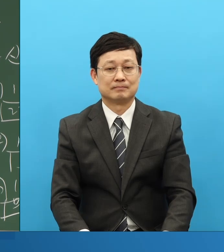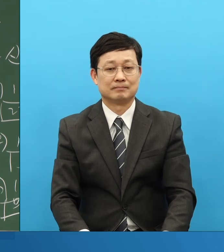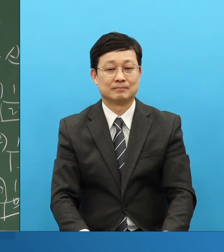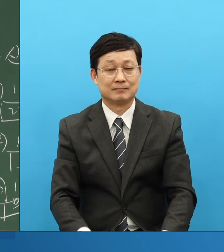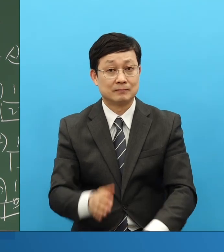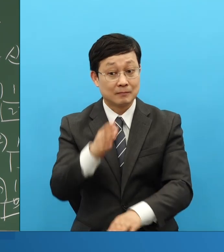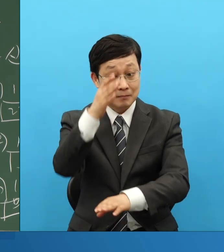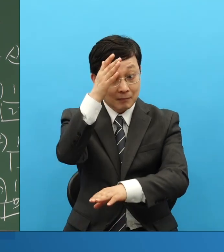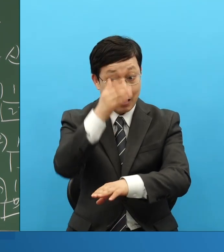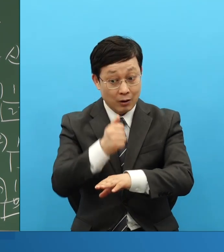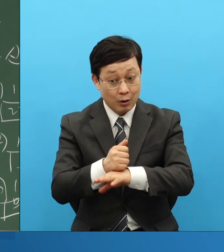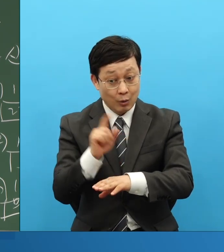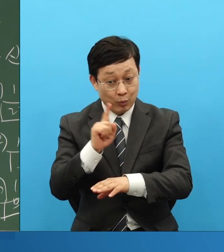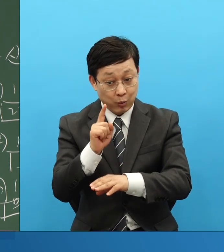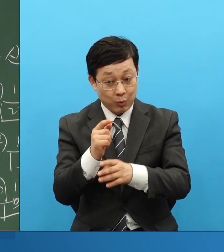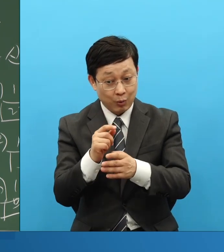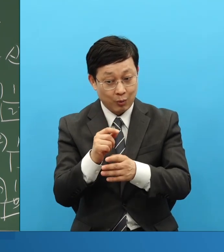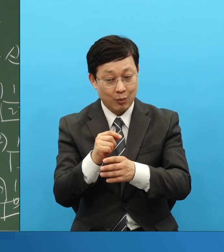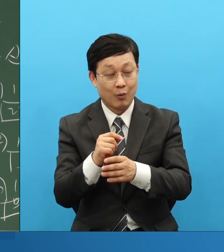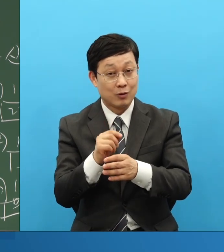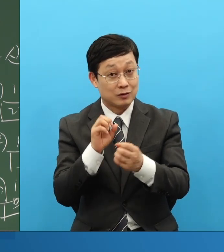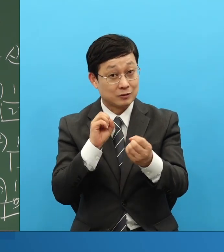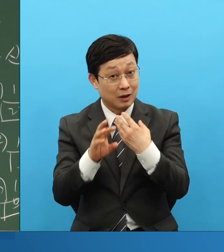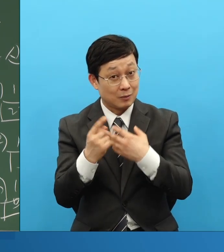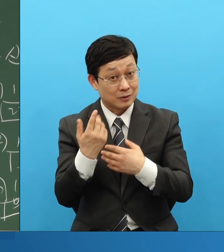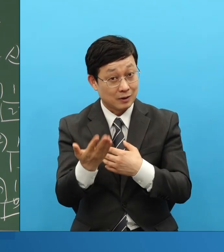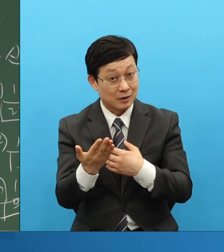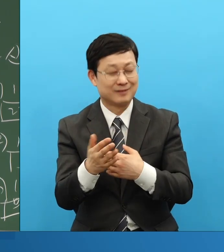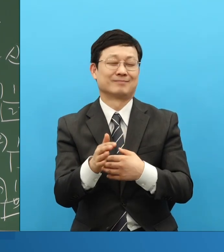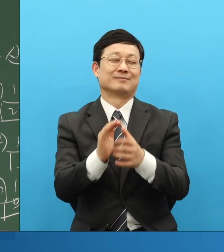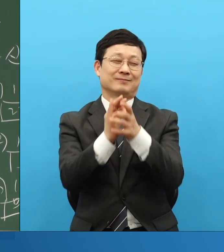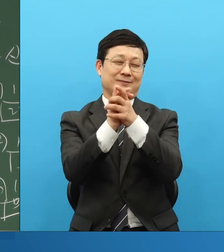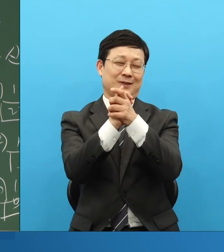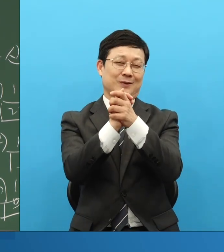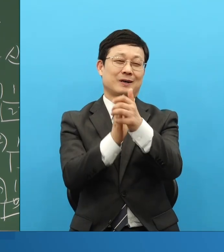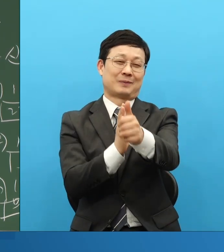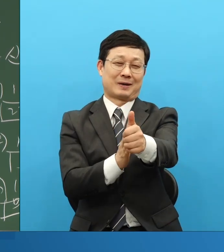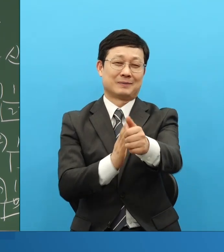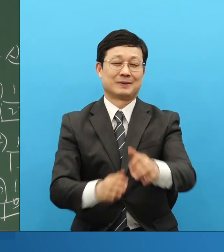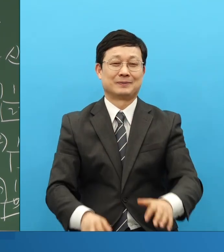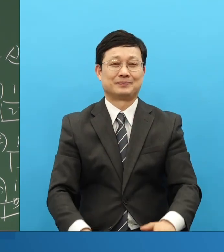결과가 나오겠죠? Then what kind of results will follow? 기도하셔야 돼요. Really pray.